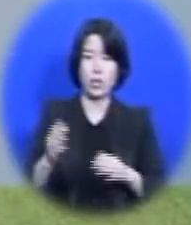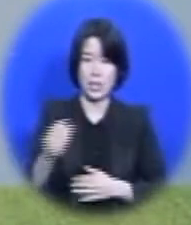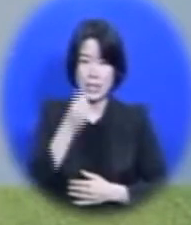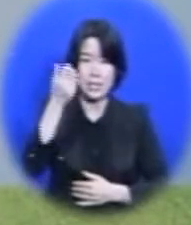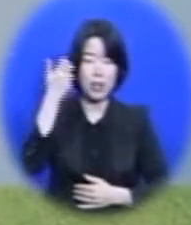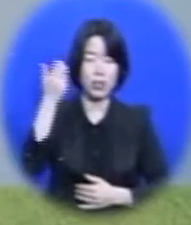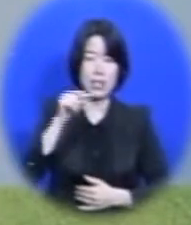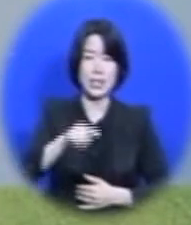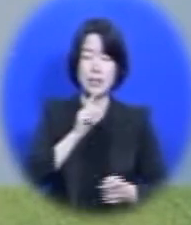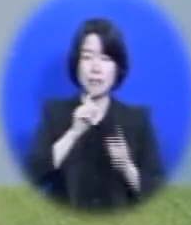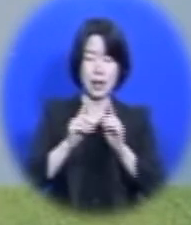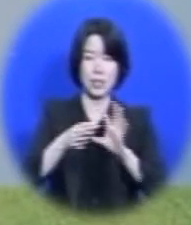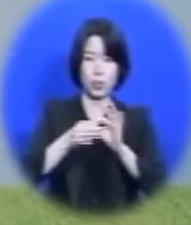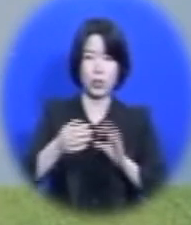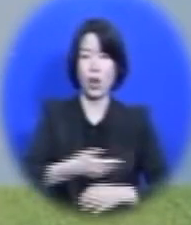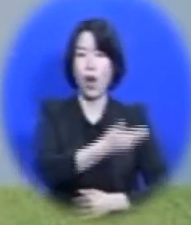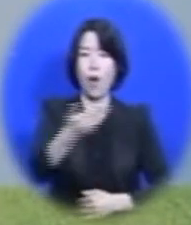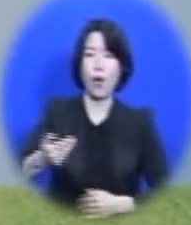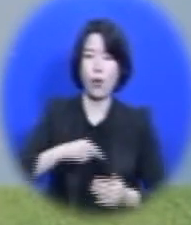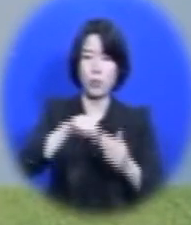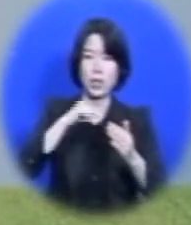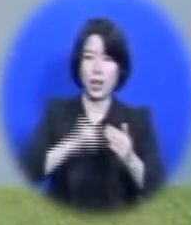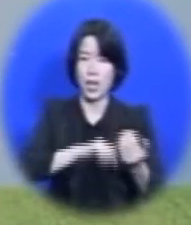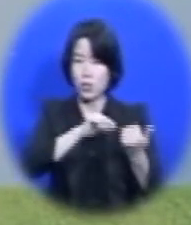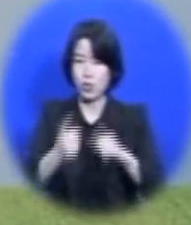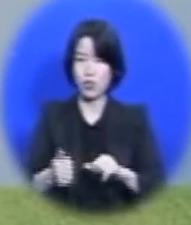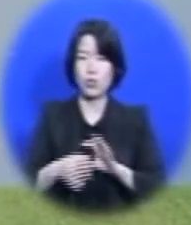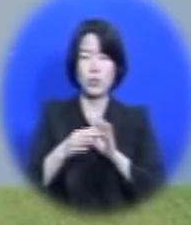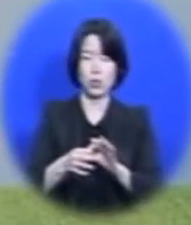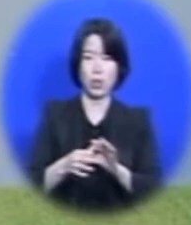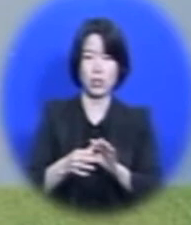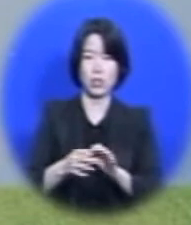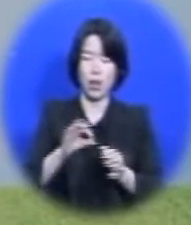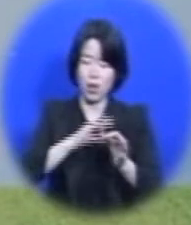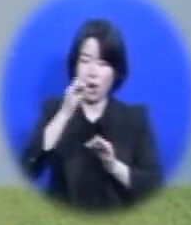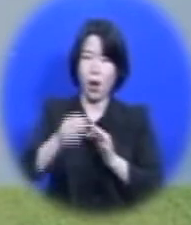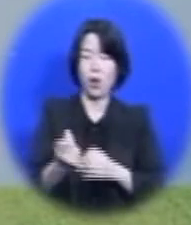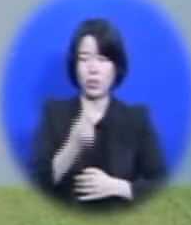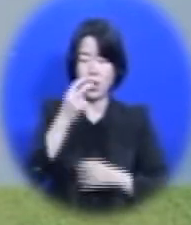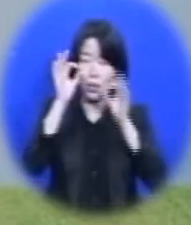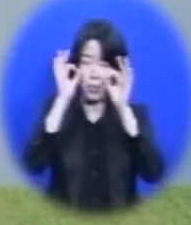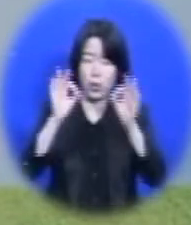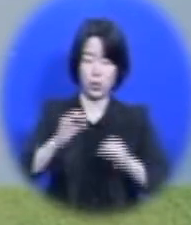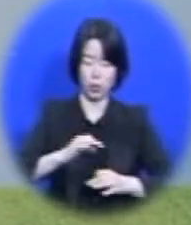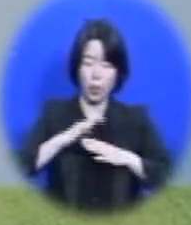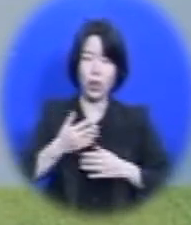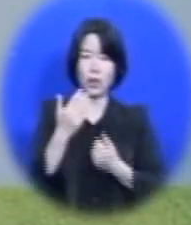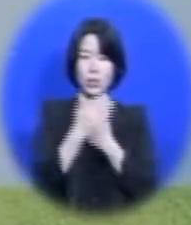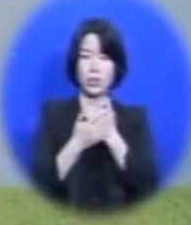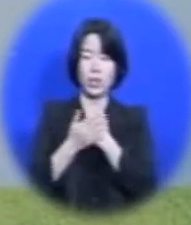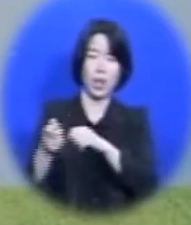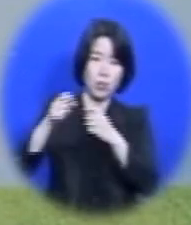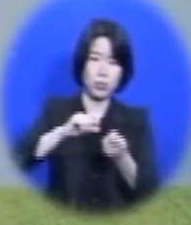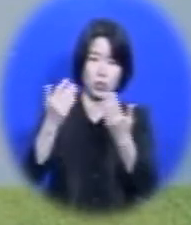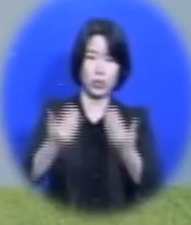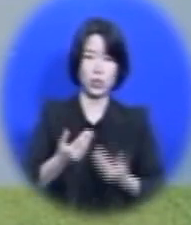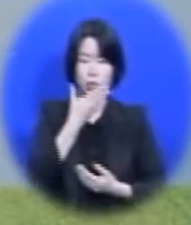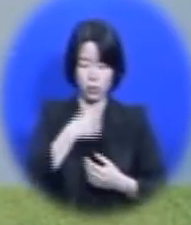이 말씀을 통해서 여러분 안에 죽음을 통해서 영생을 보는 놀라운 은혜를 부어주시기를